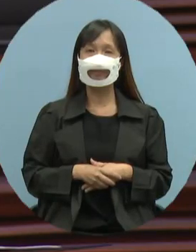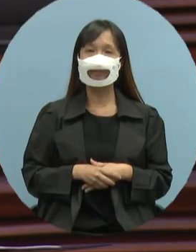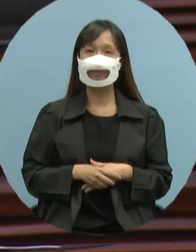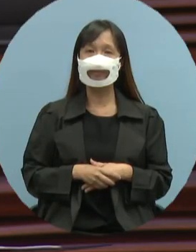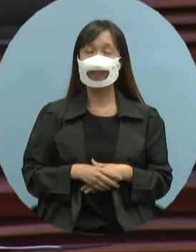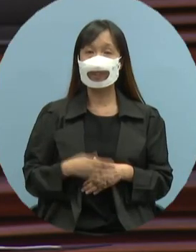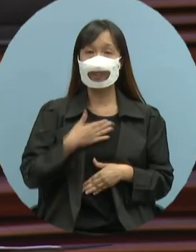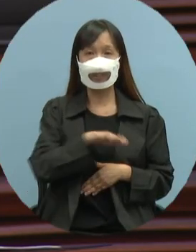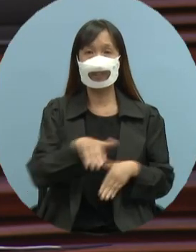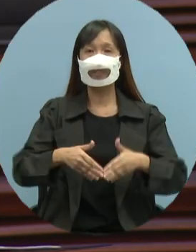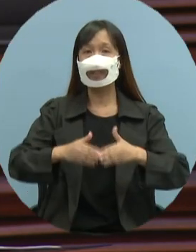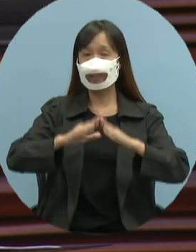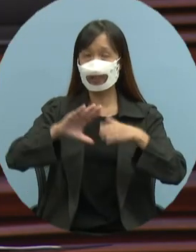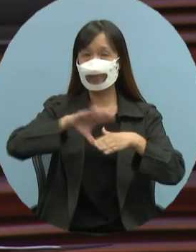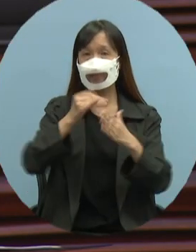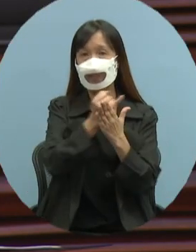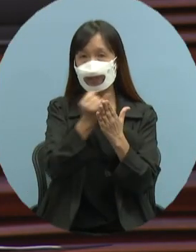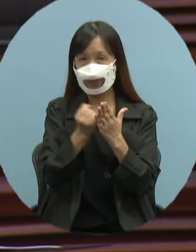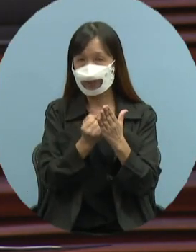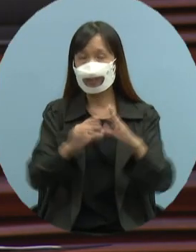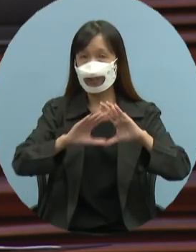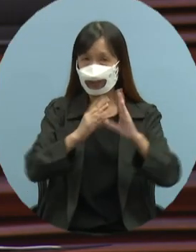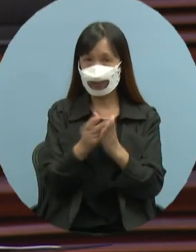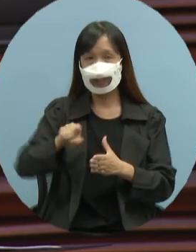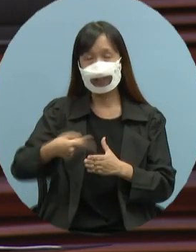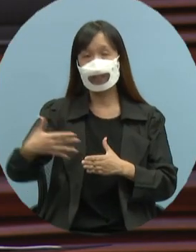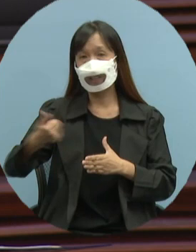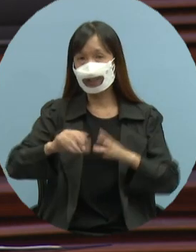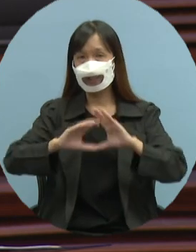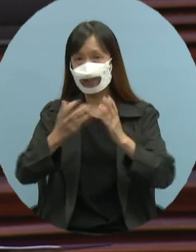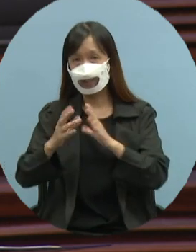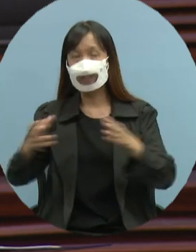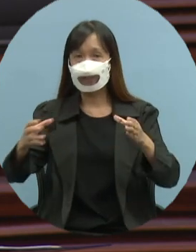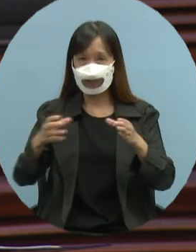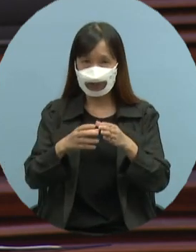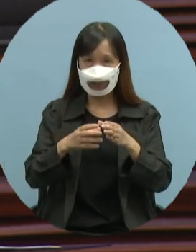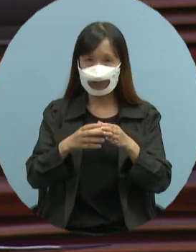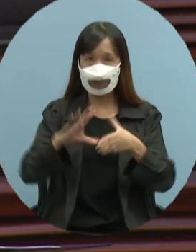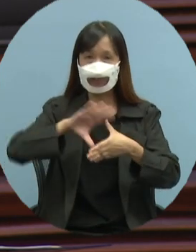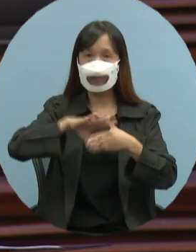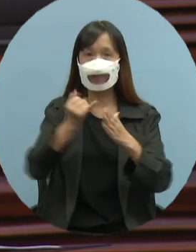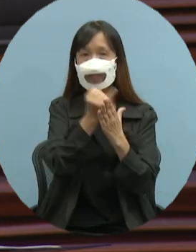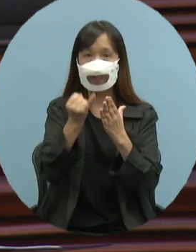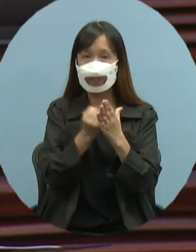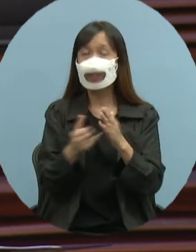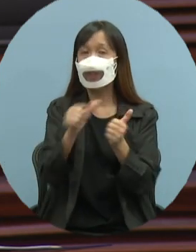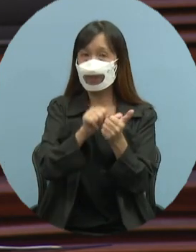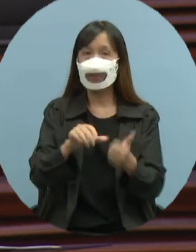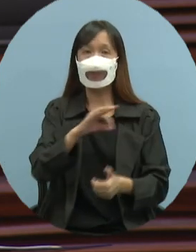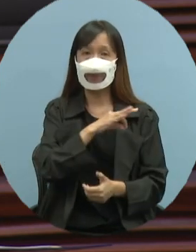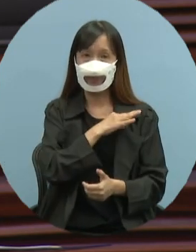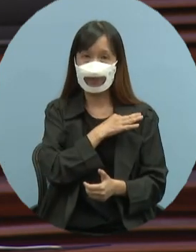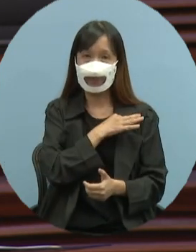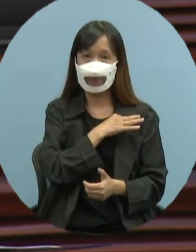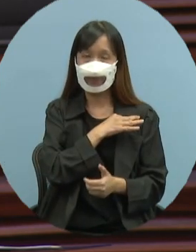我們將成立由文化藝術界和其他界別領袖組成的文化藝術盛事委員會，就盛事基